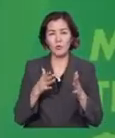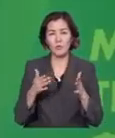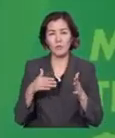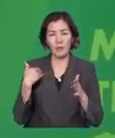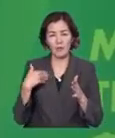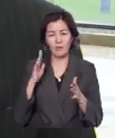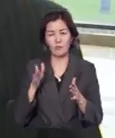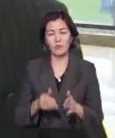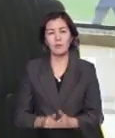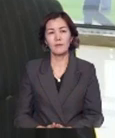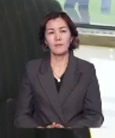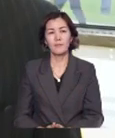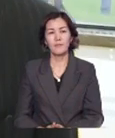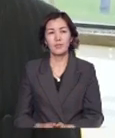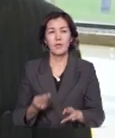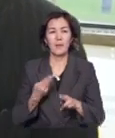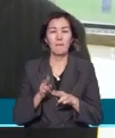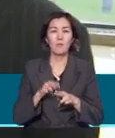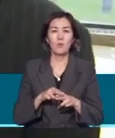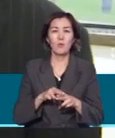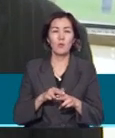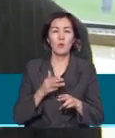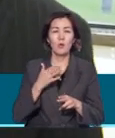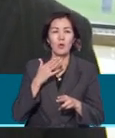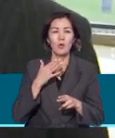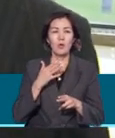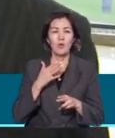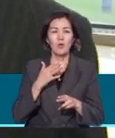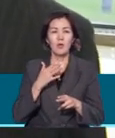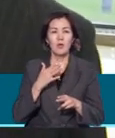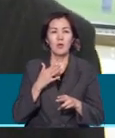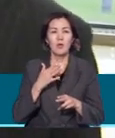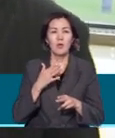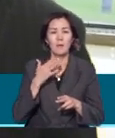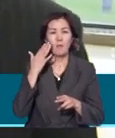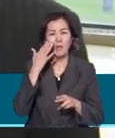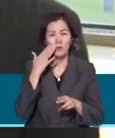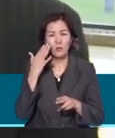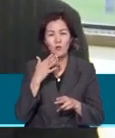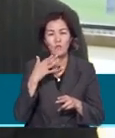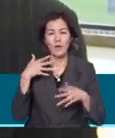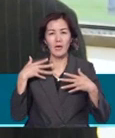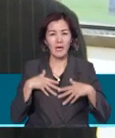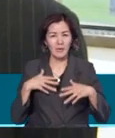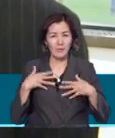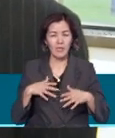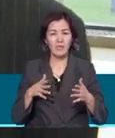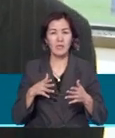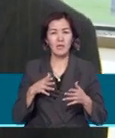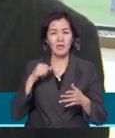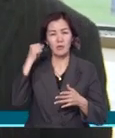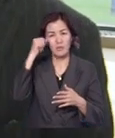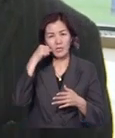деп санаймын. Бұл Молдовада, Арменияда, жаңа Ташкентте,